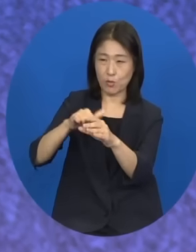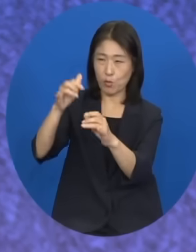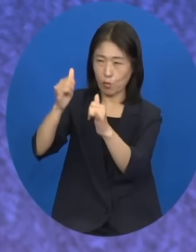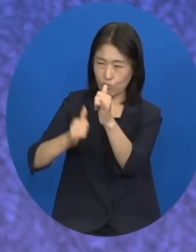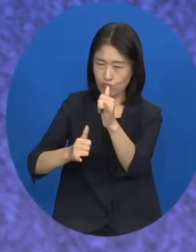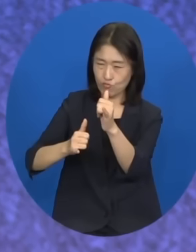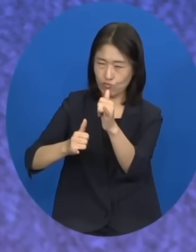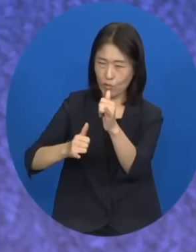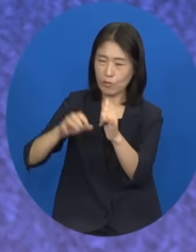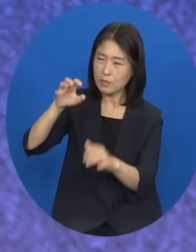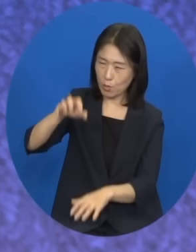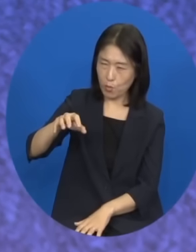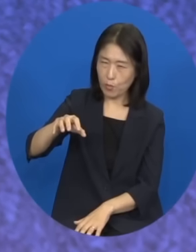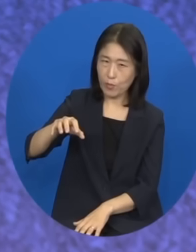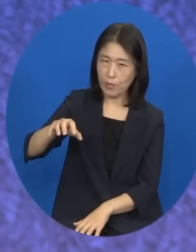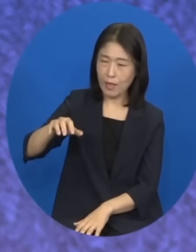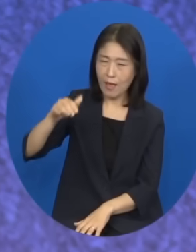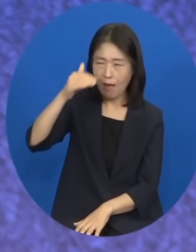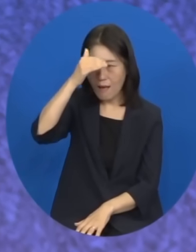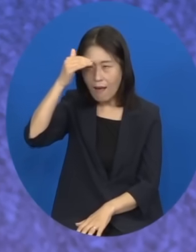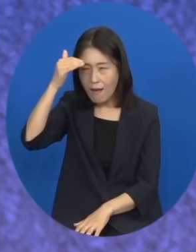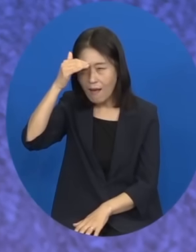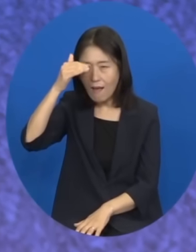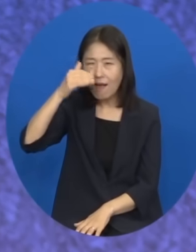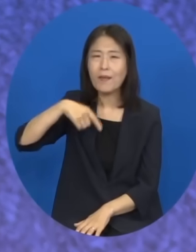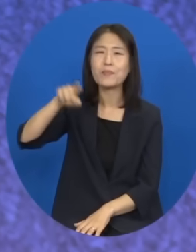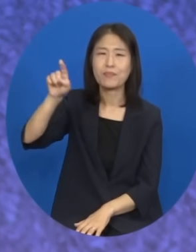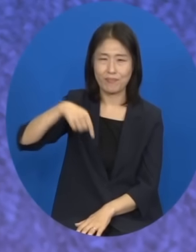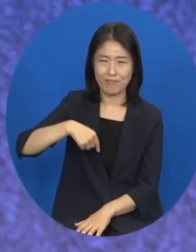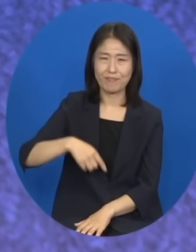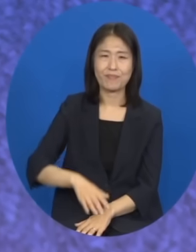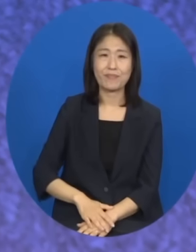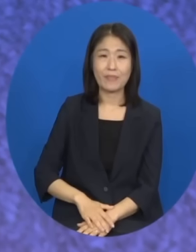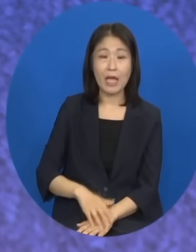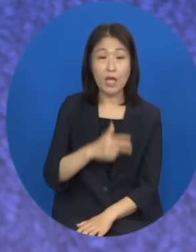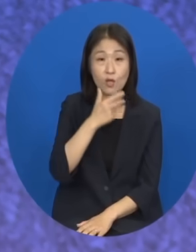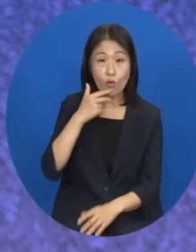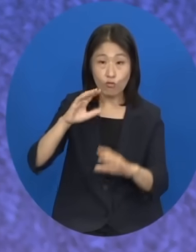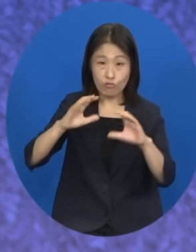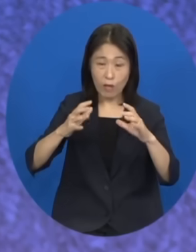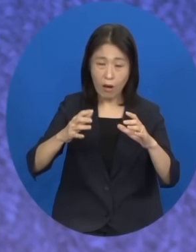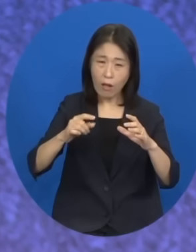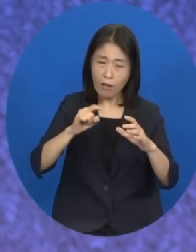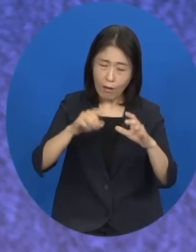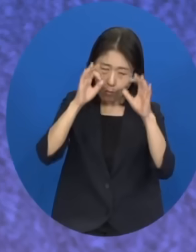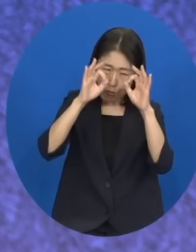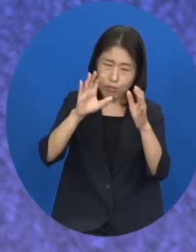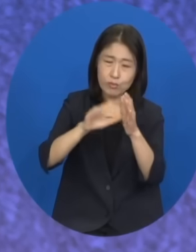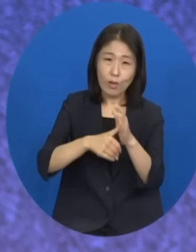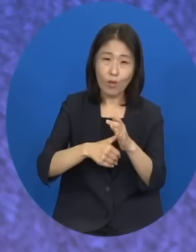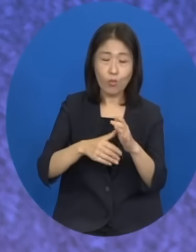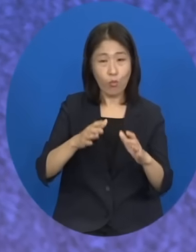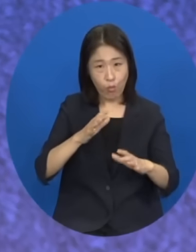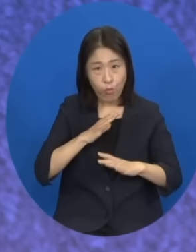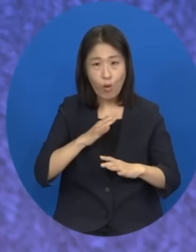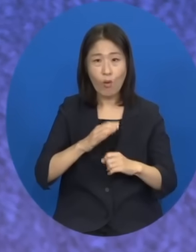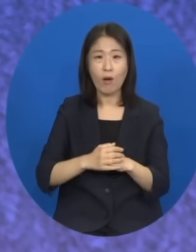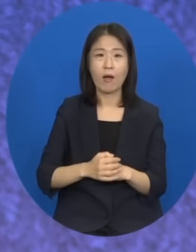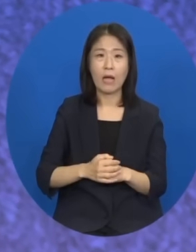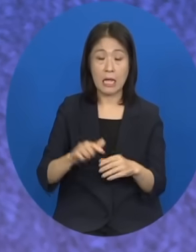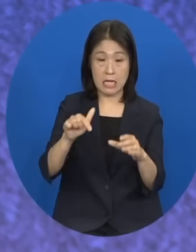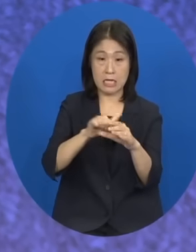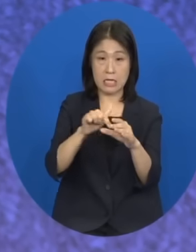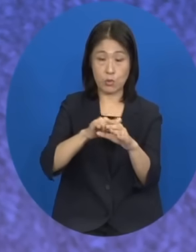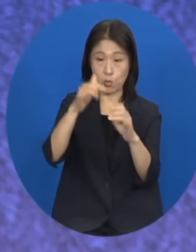둘러보려고 다녀왔어요. 영국이라는 나라가 참 놀라운 나라입니다. 기독교 역사가 한 2000년